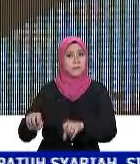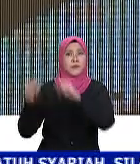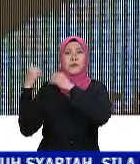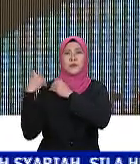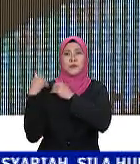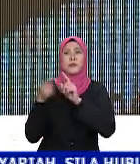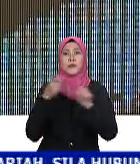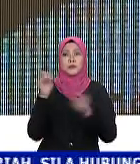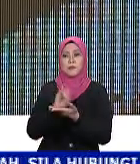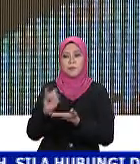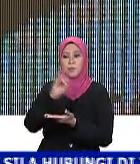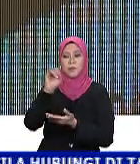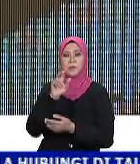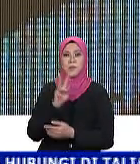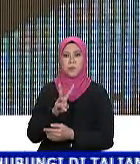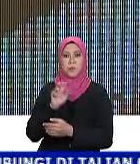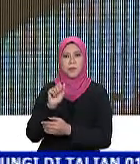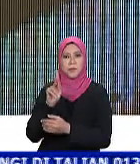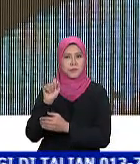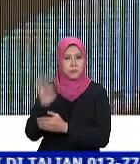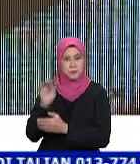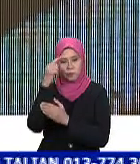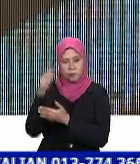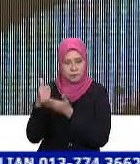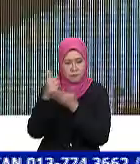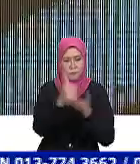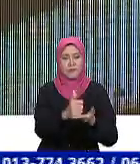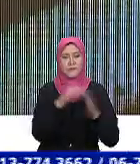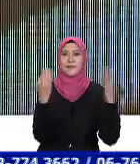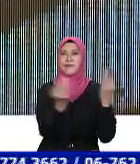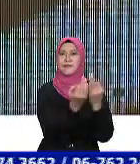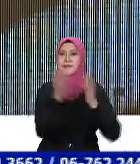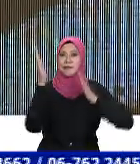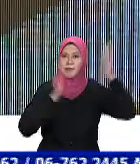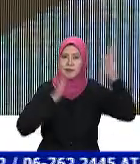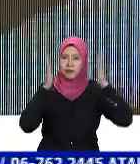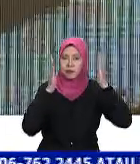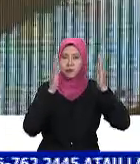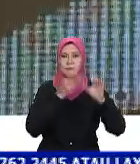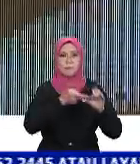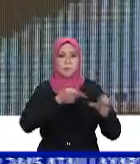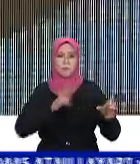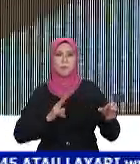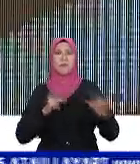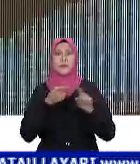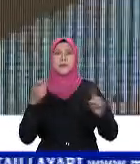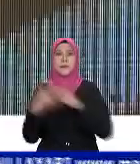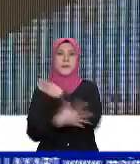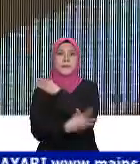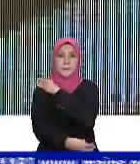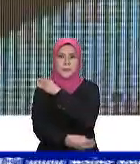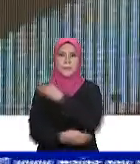oleh institusi wakaf dalam membantu keluarga Malaysia keluar daripada kepompong